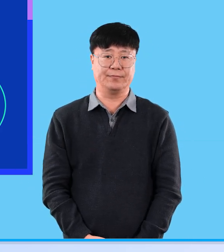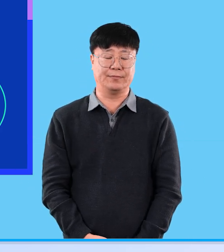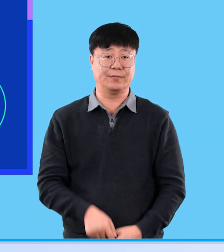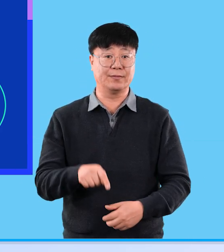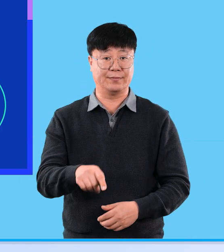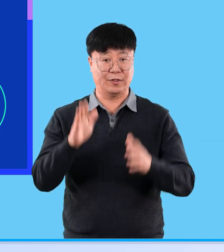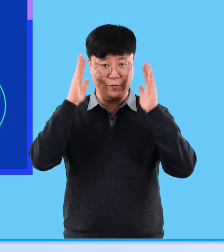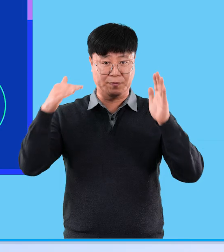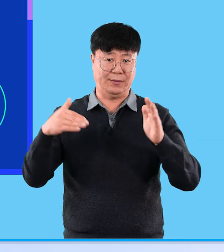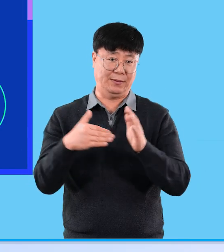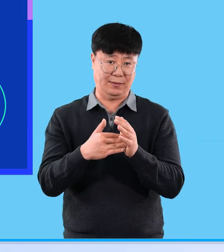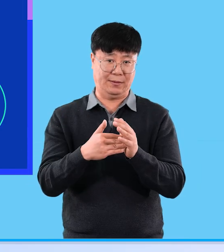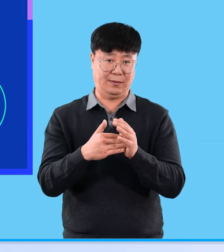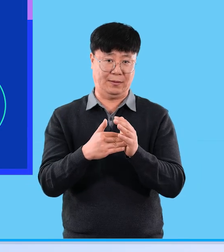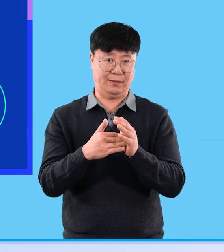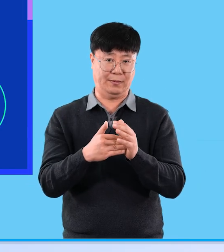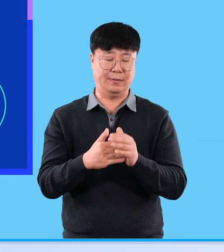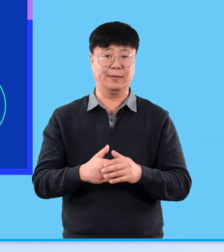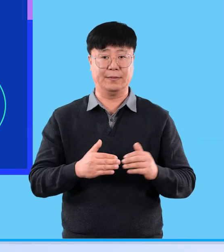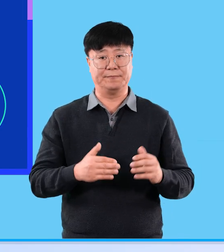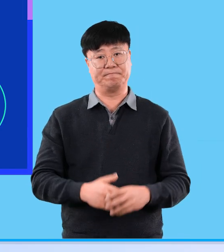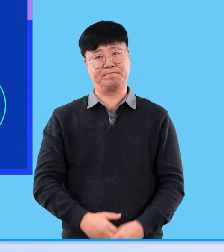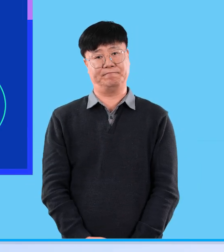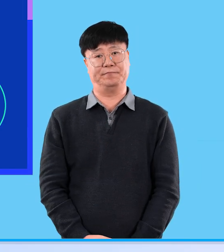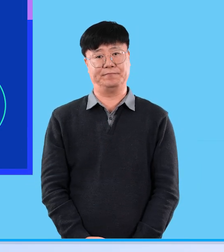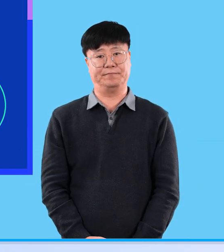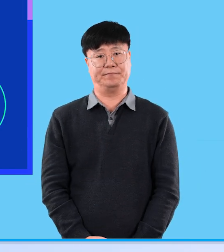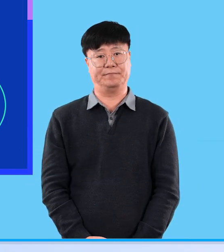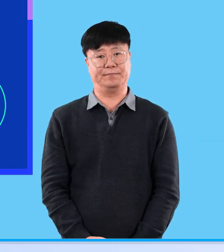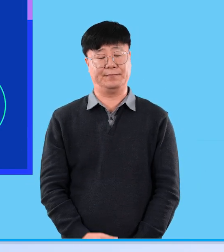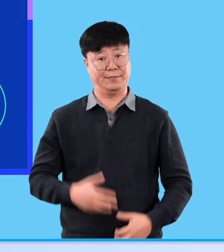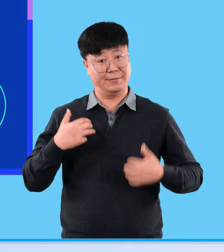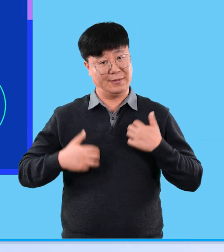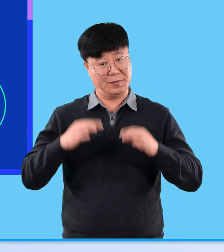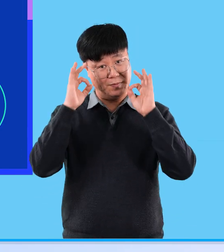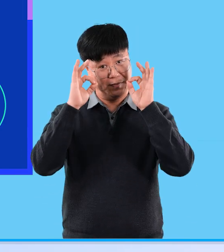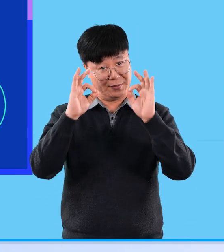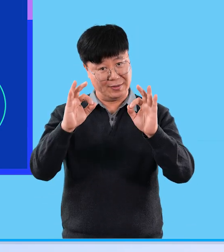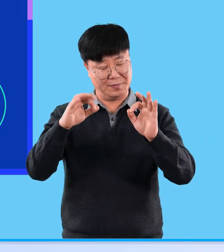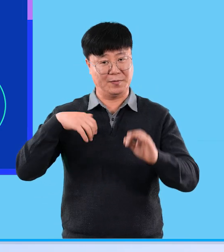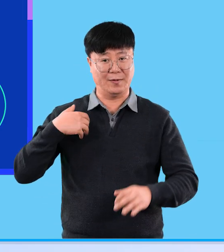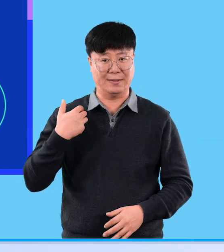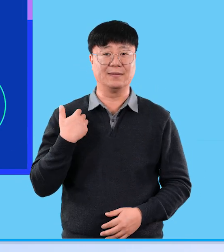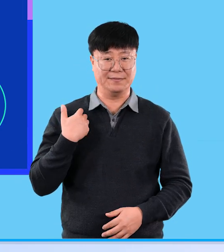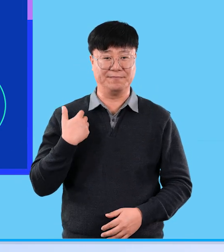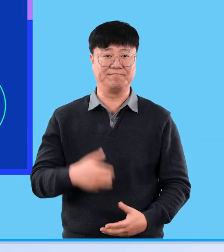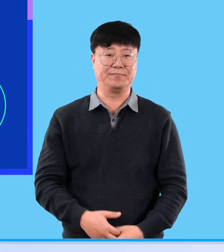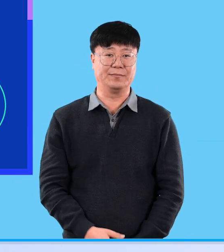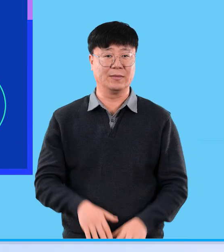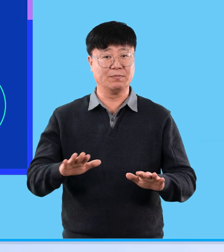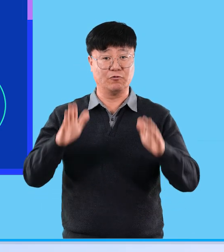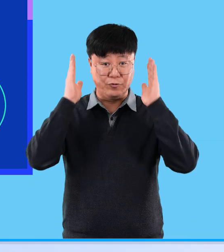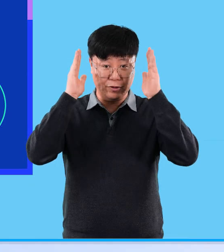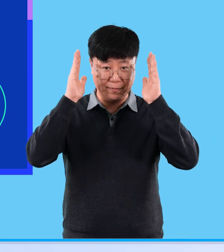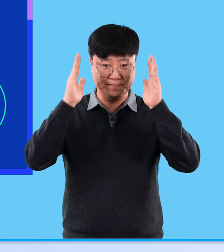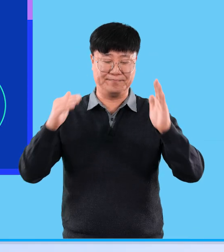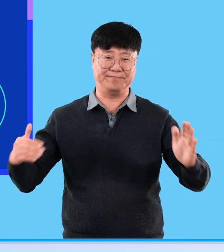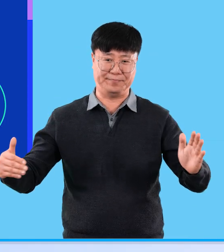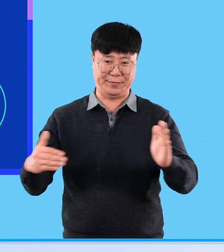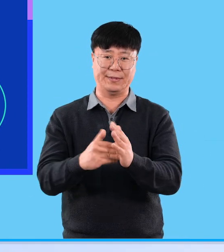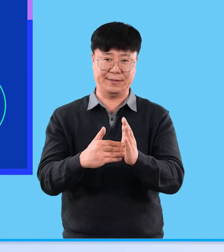자, 여기까지 수업을 잘 진행이 되었는데 재미있게 보셨는지 모르겠습니다. 이번 수업은